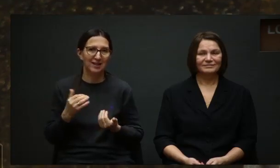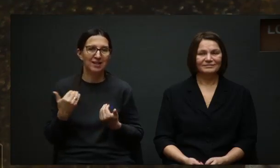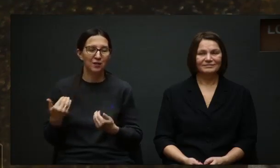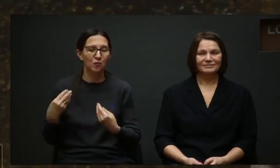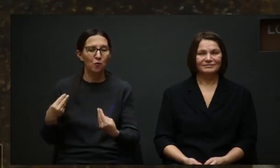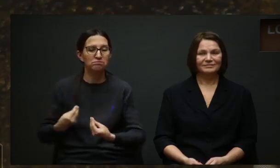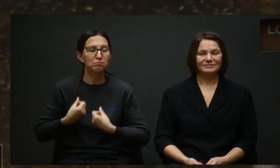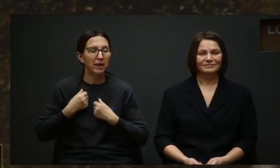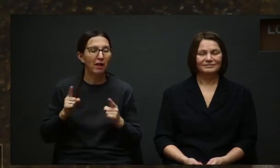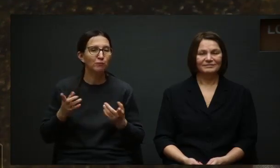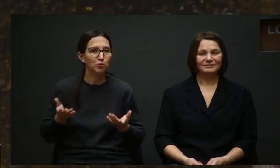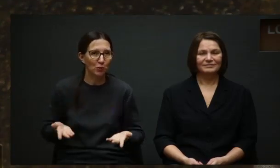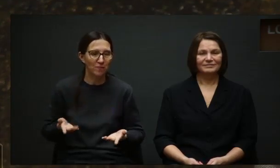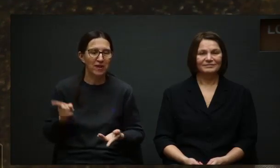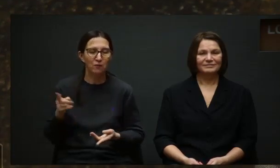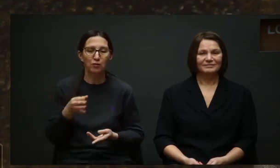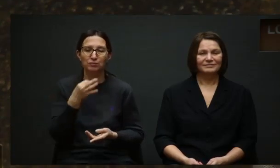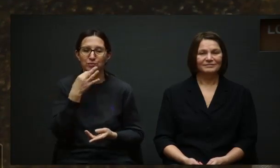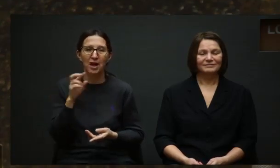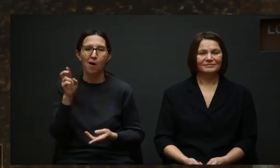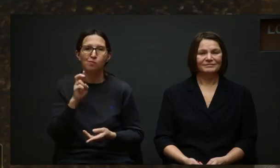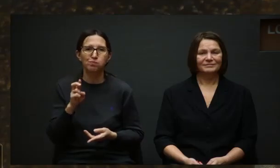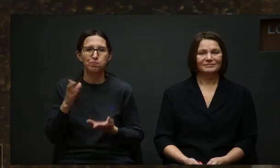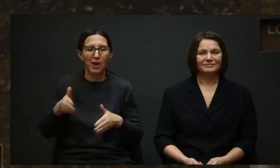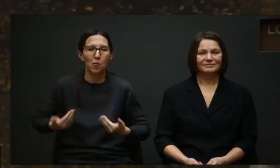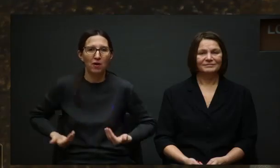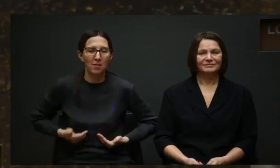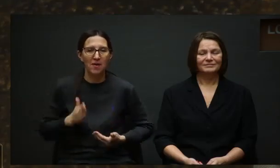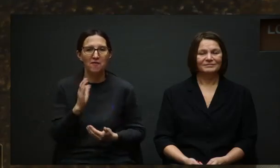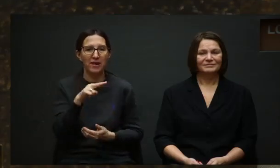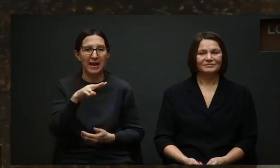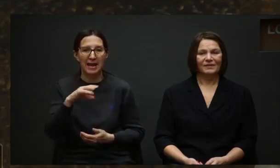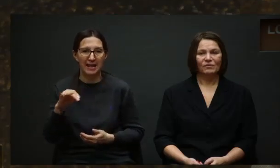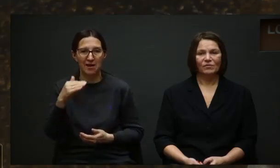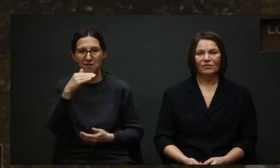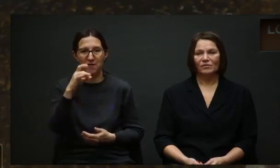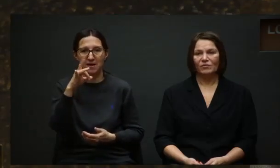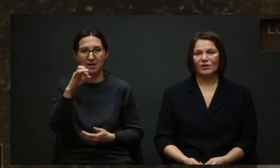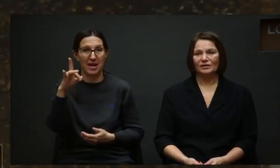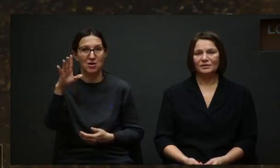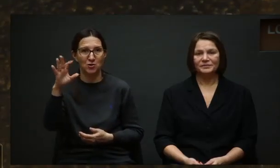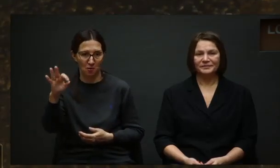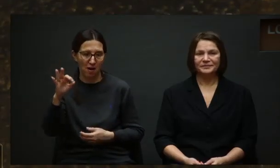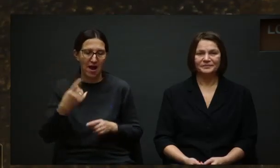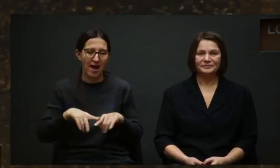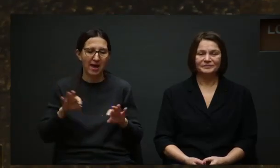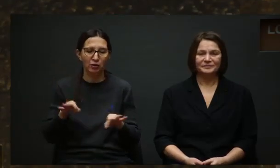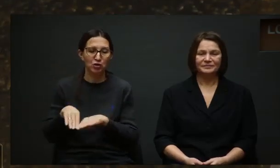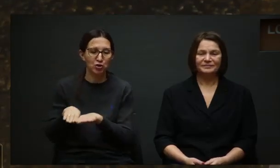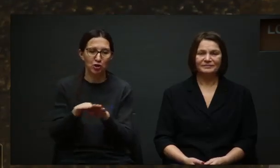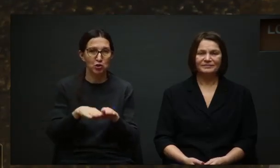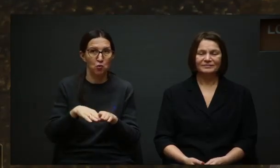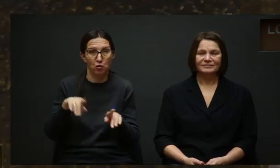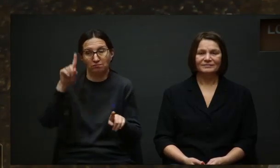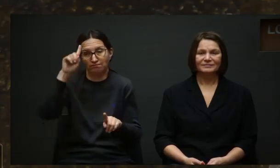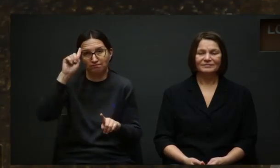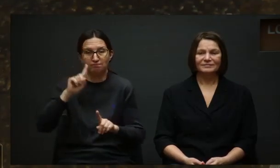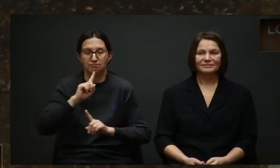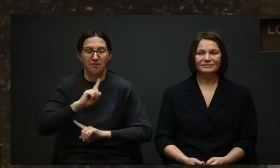пленяла биография Вилли Феррера, дирижера вундеркинда, который